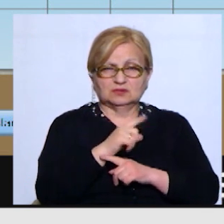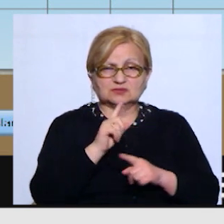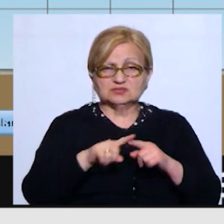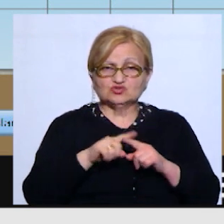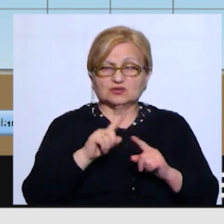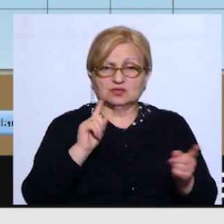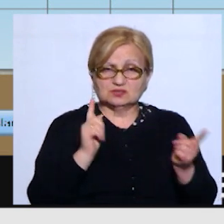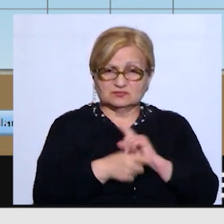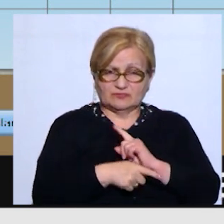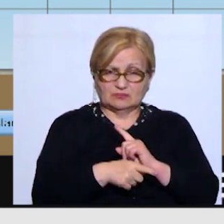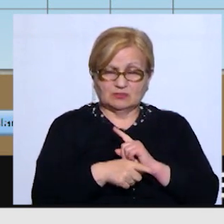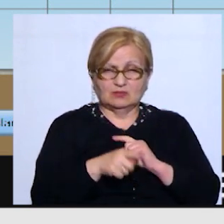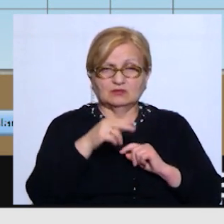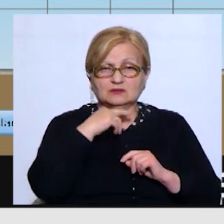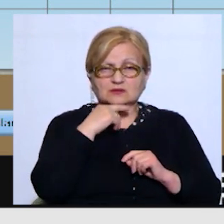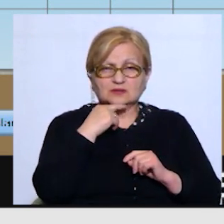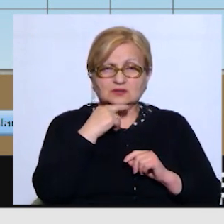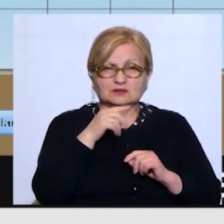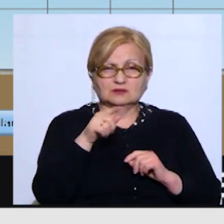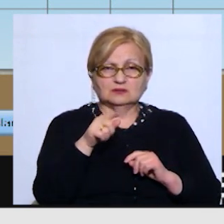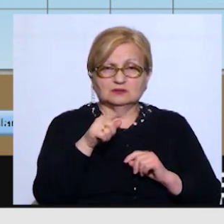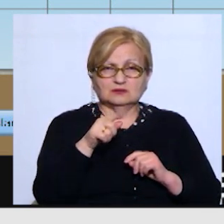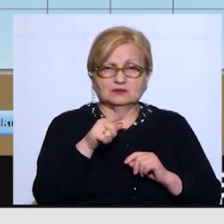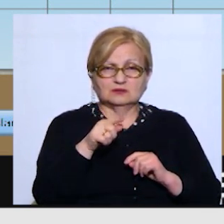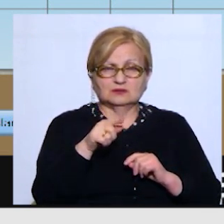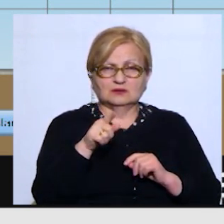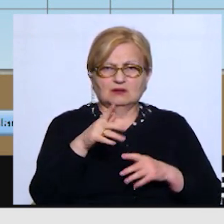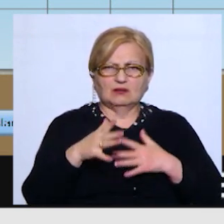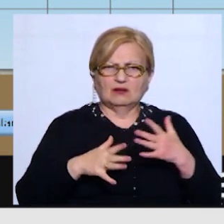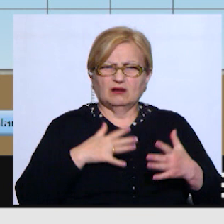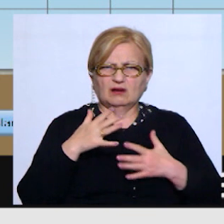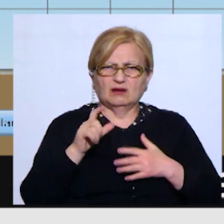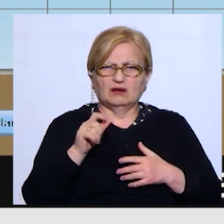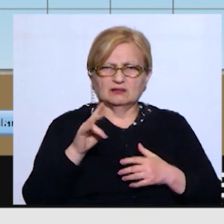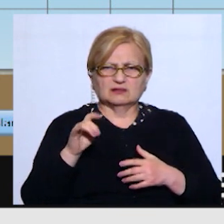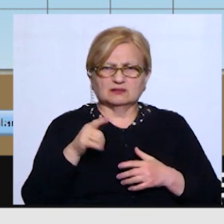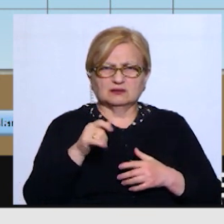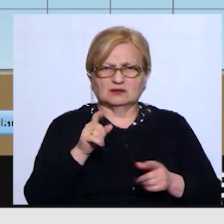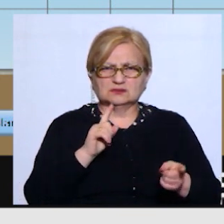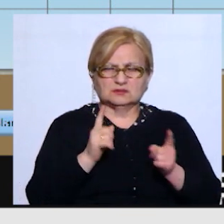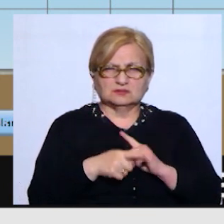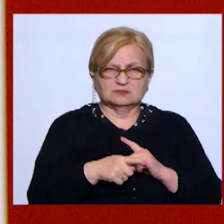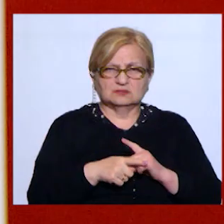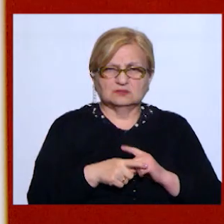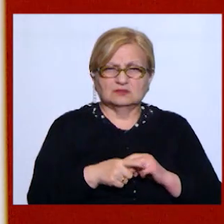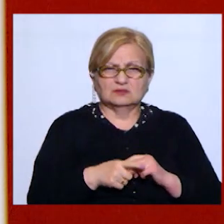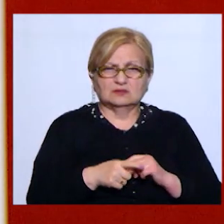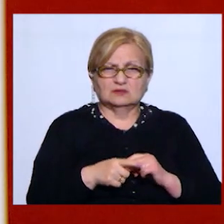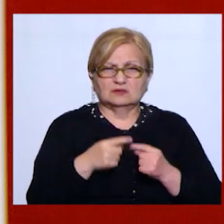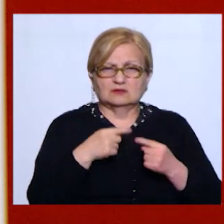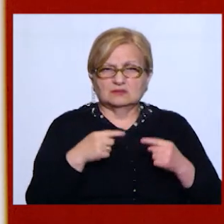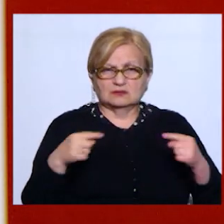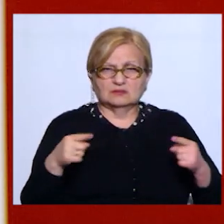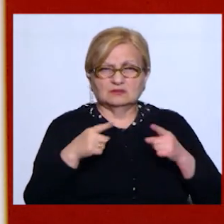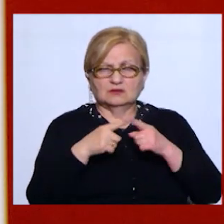სიჩქარე იცვლება. ასევე დააკვირდით კინეტიკური და პოტენციური ენერგიების იცვლება, ხო? ანუ შესაბამისად უკვე როცა ამის სხვადასხვა